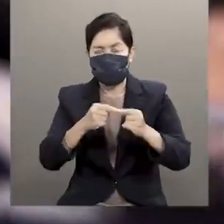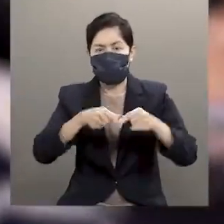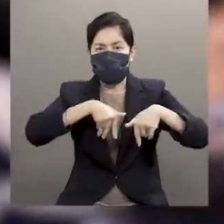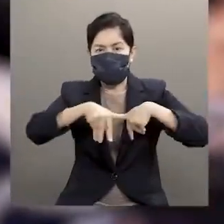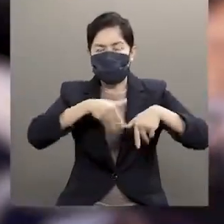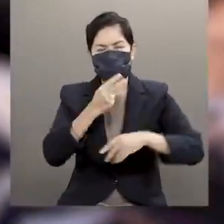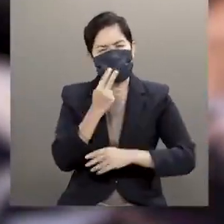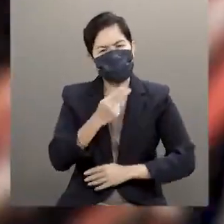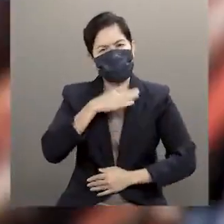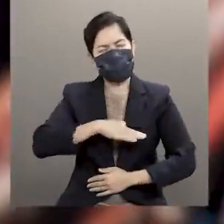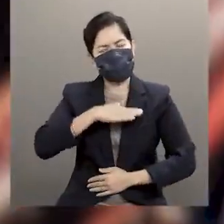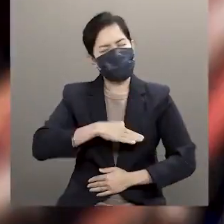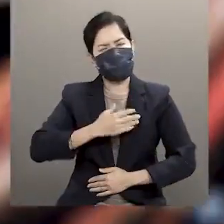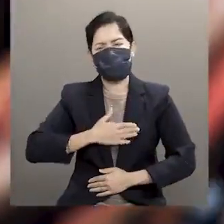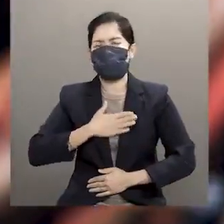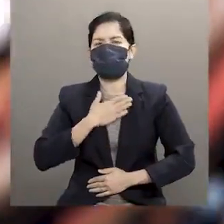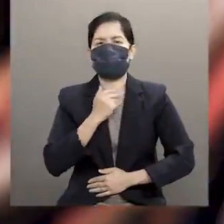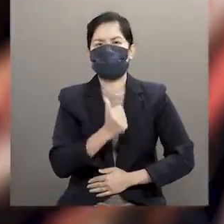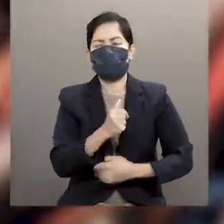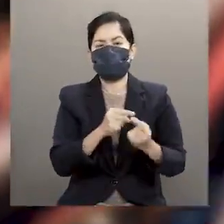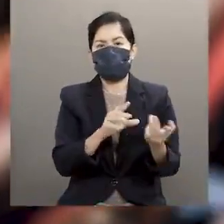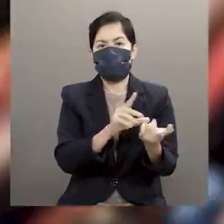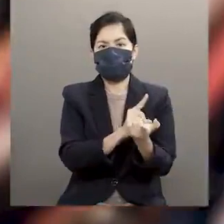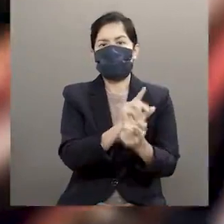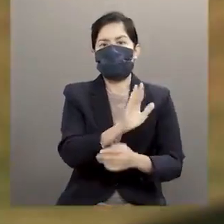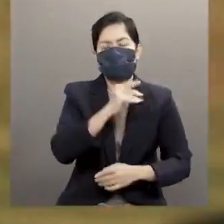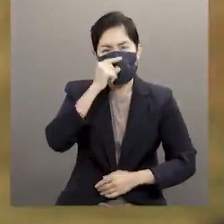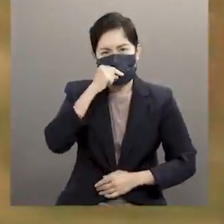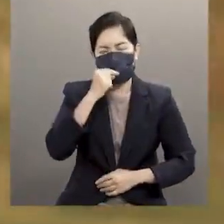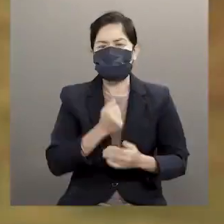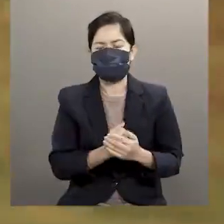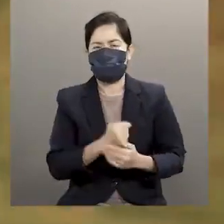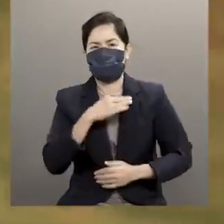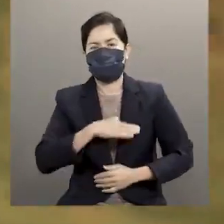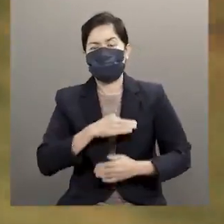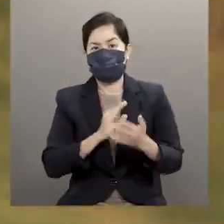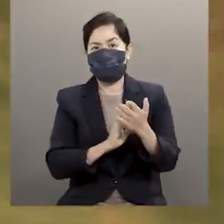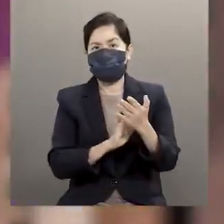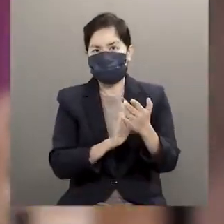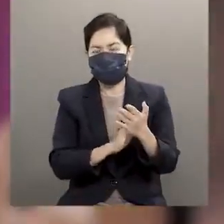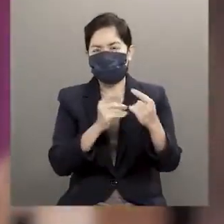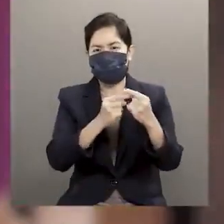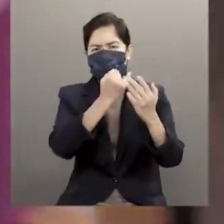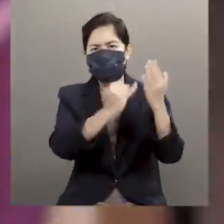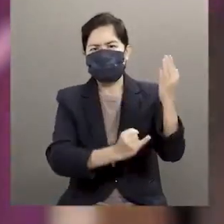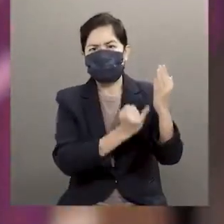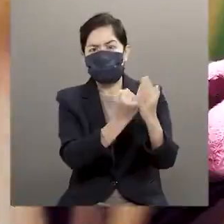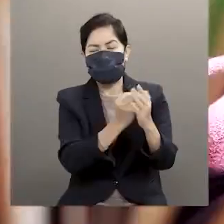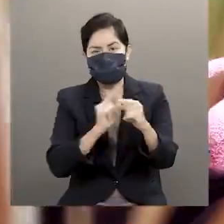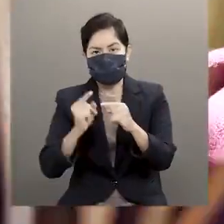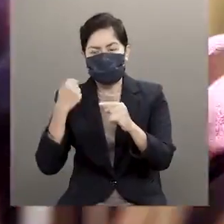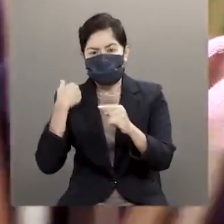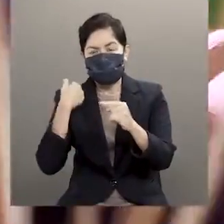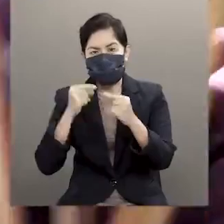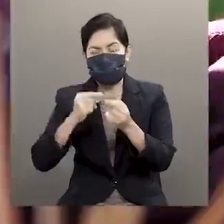ธมไยมากขึ้นและอย่ชนชมสรรคดีที่นำเสนอเรองราวในจมาต่างๆที่ต่อยยดทุนทวัฒนธมจนประสบคามสำ